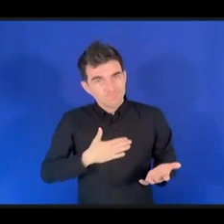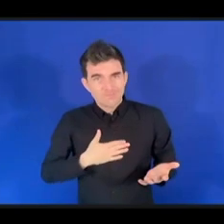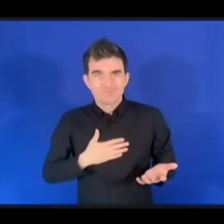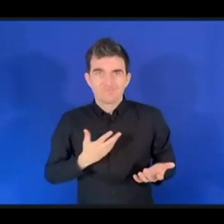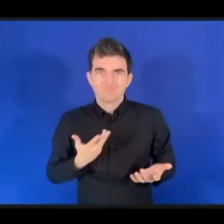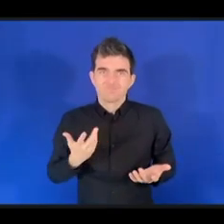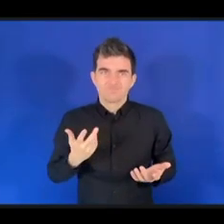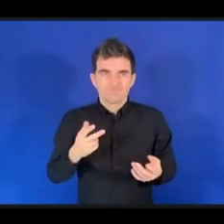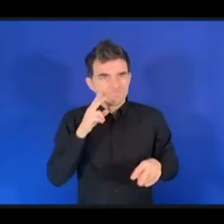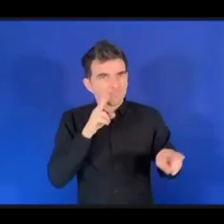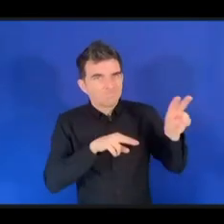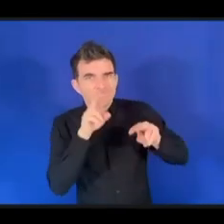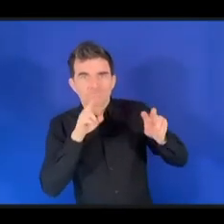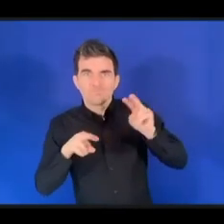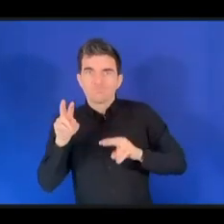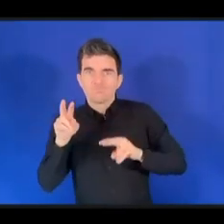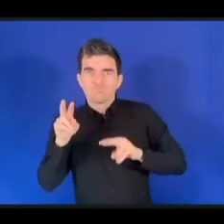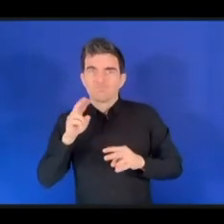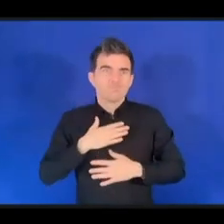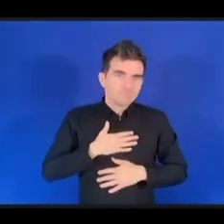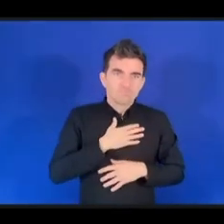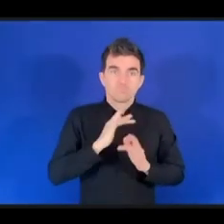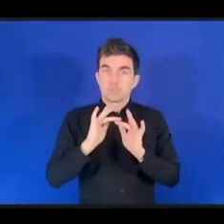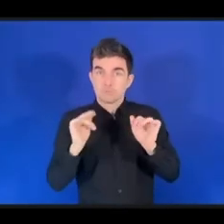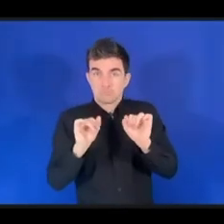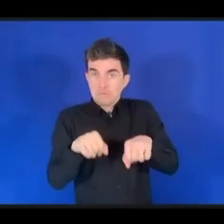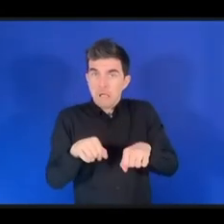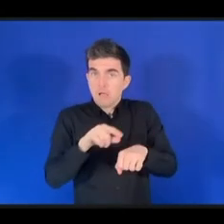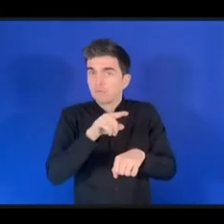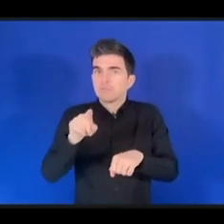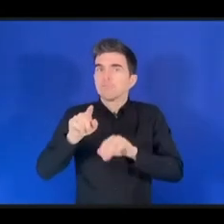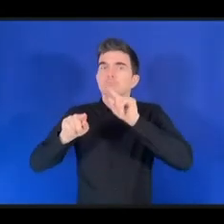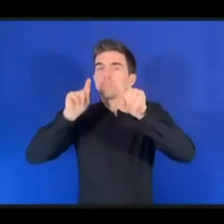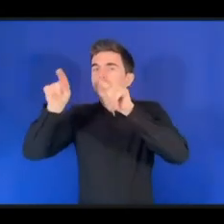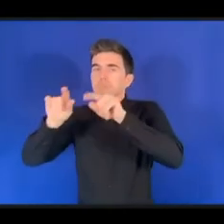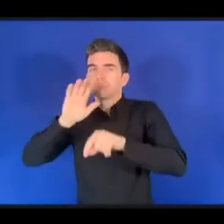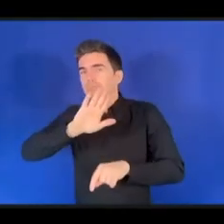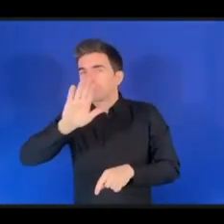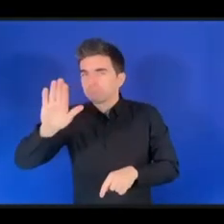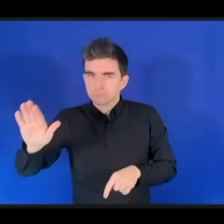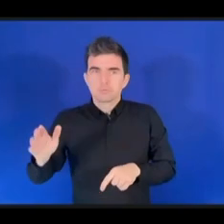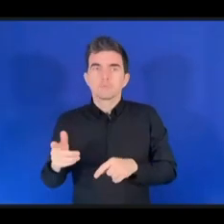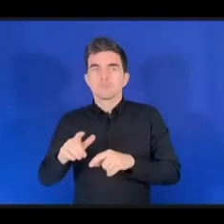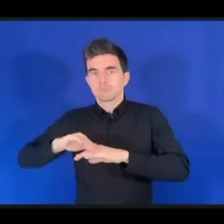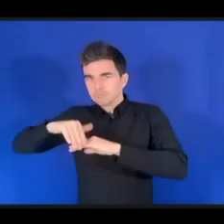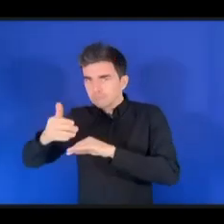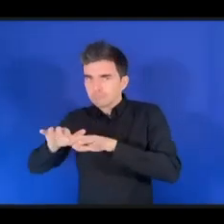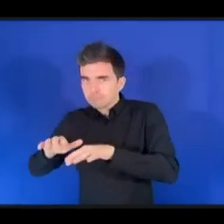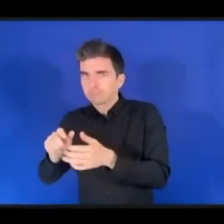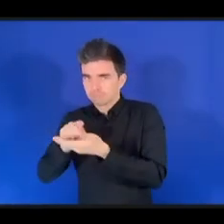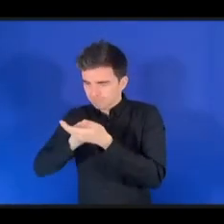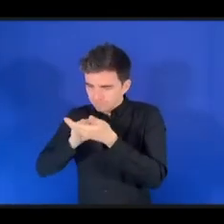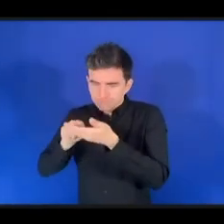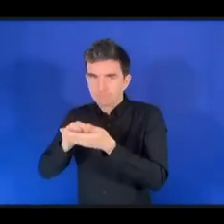也能够体会到京都的魅力，请大家回到各自国家之后呢也多多的宣